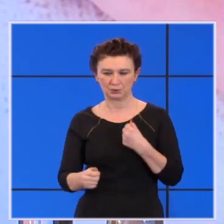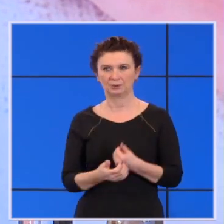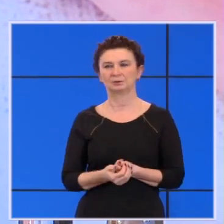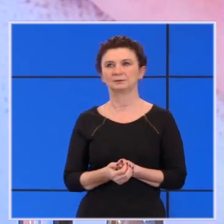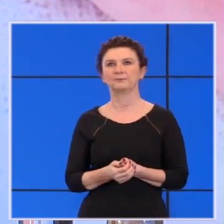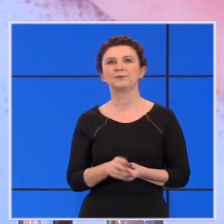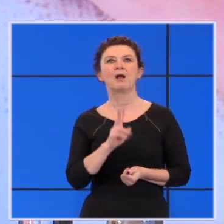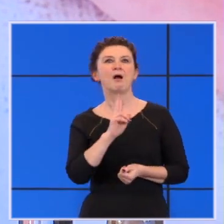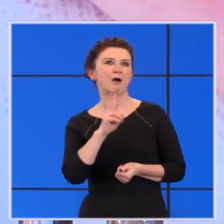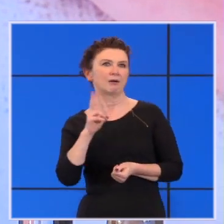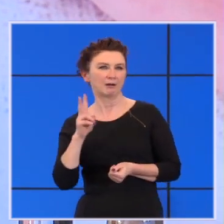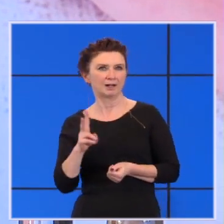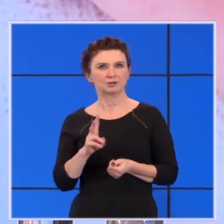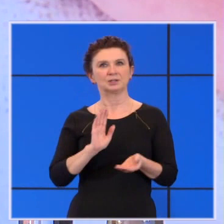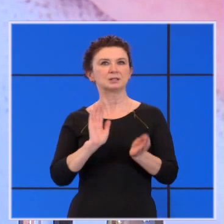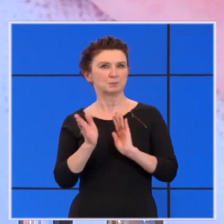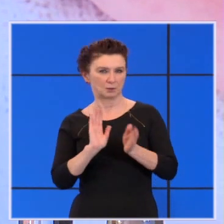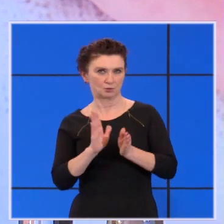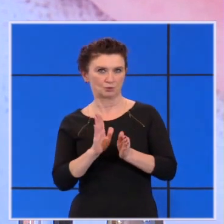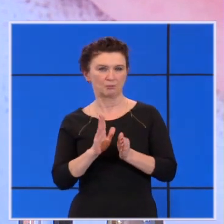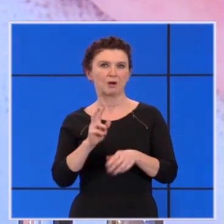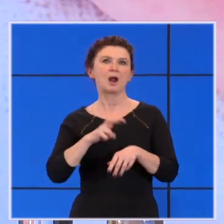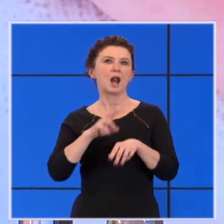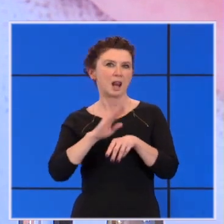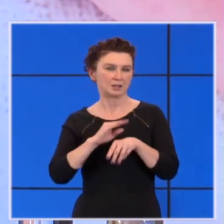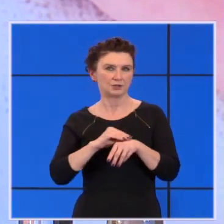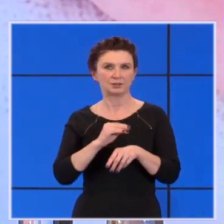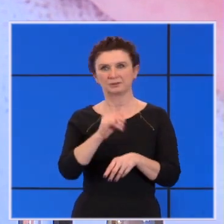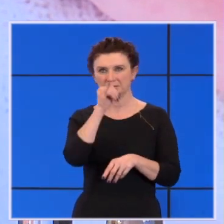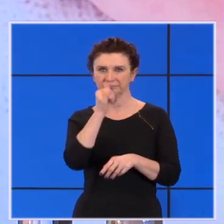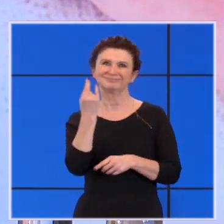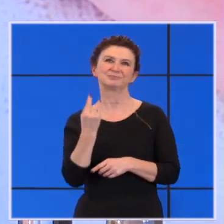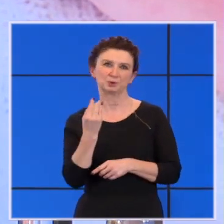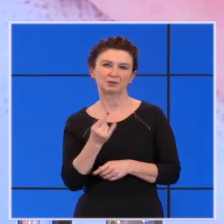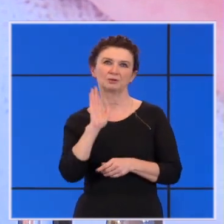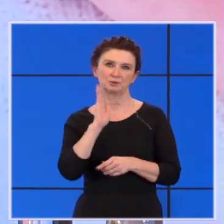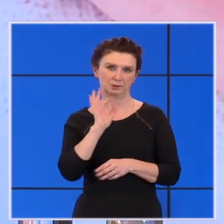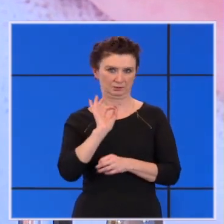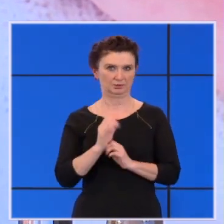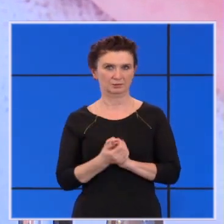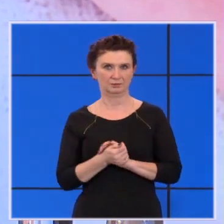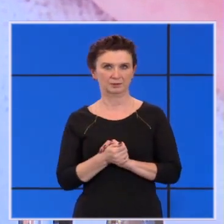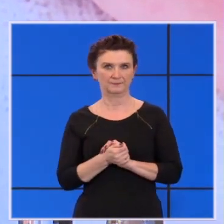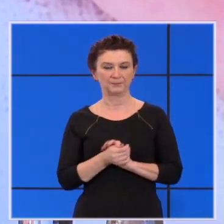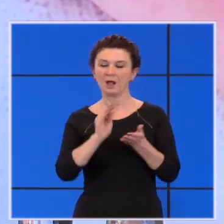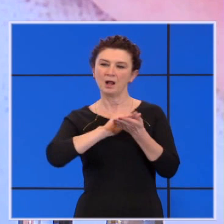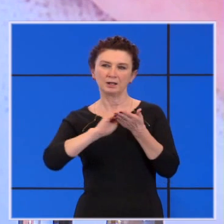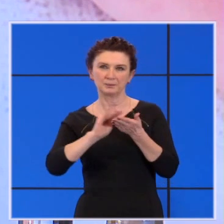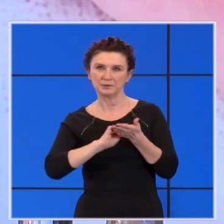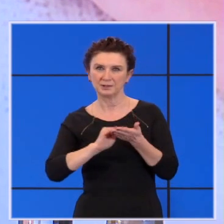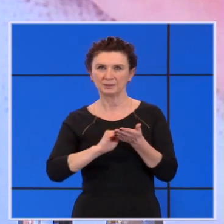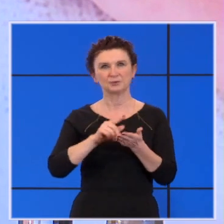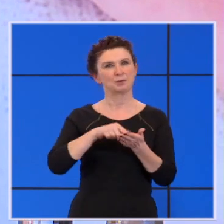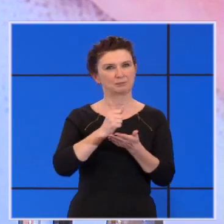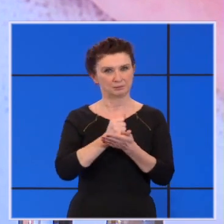każdą dostępną procedurą medyczną. Stworzyliśmy przepisy, które mają zagwarantować pełne bezpieczeństwo